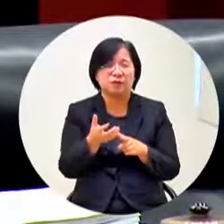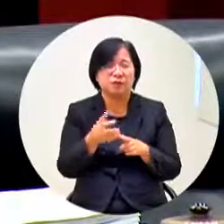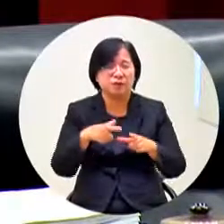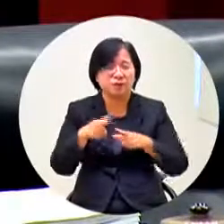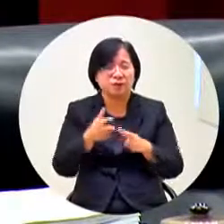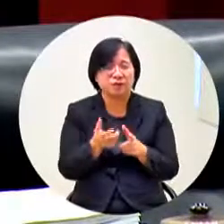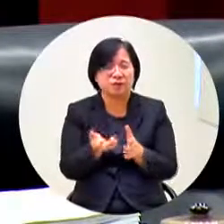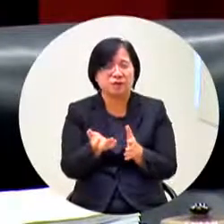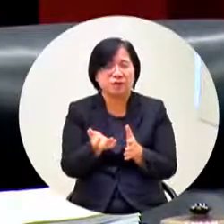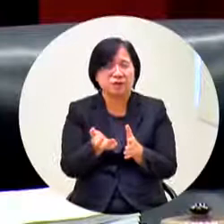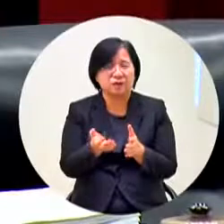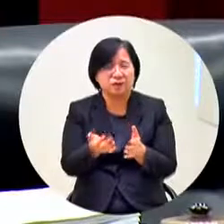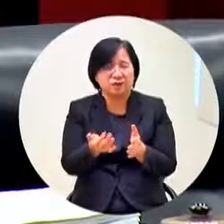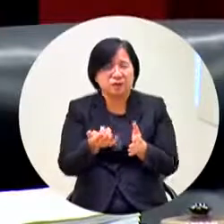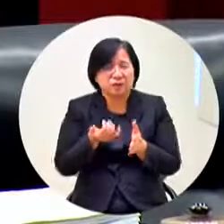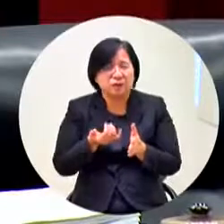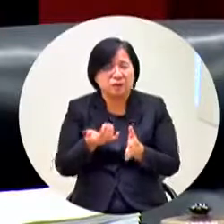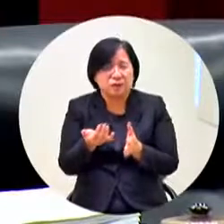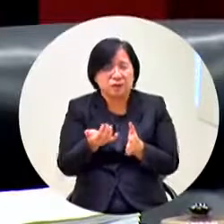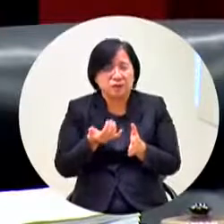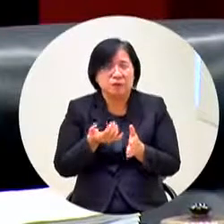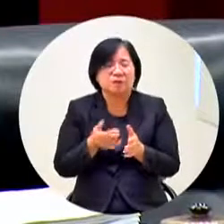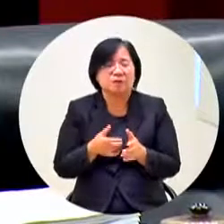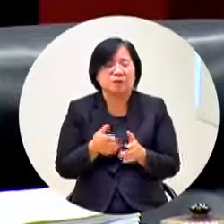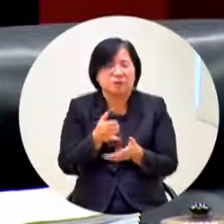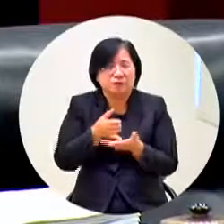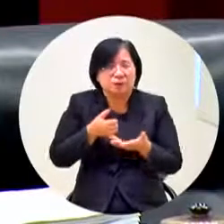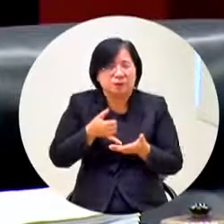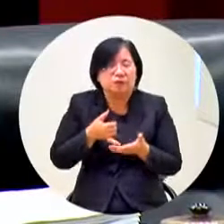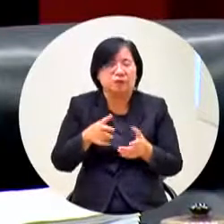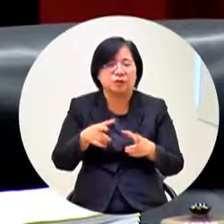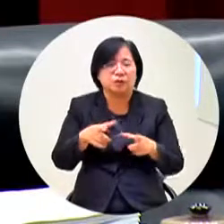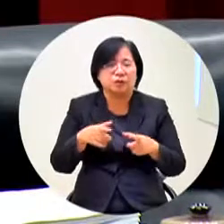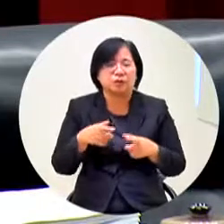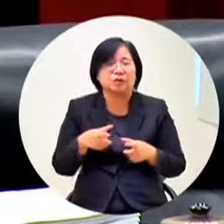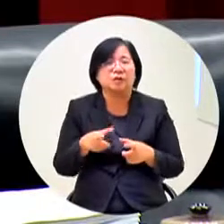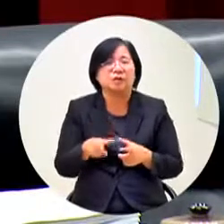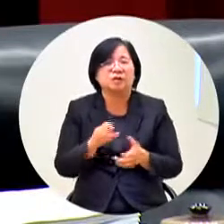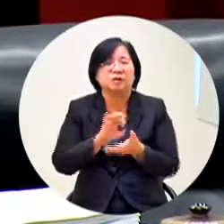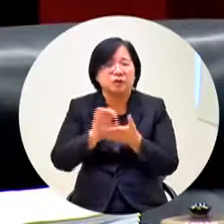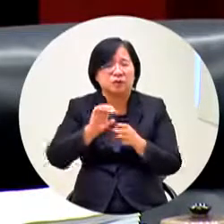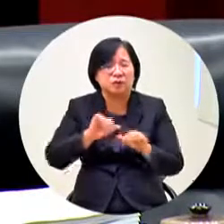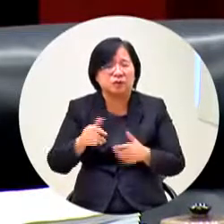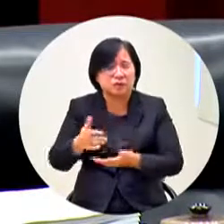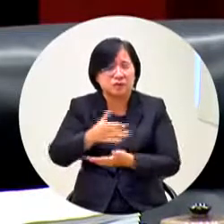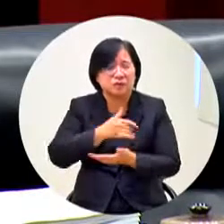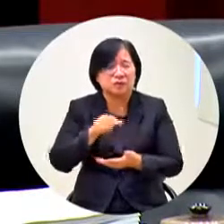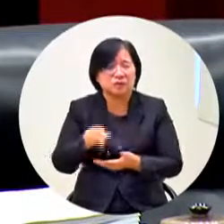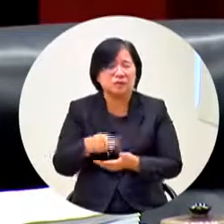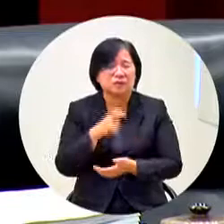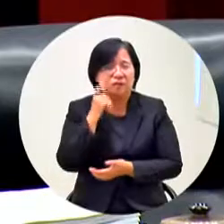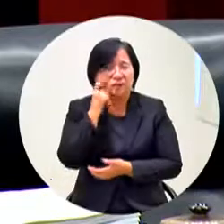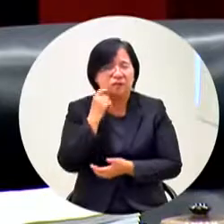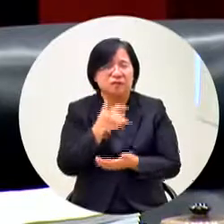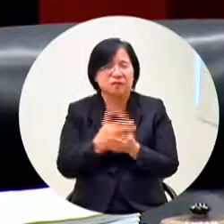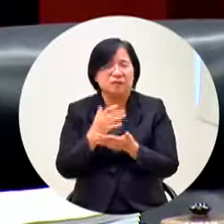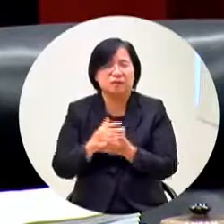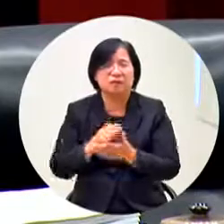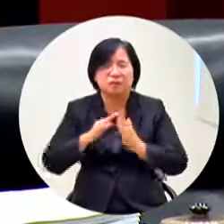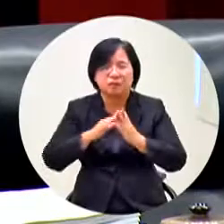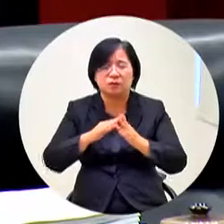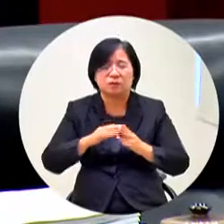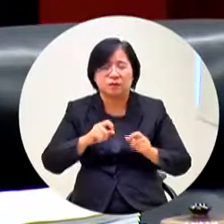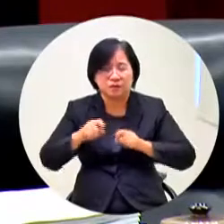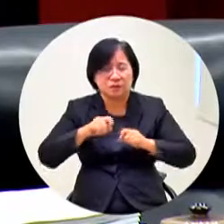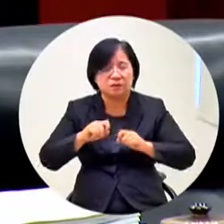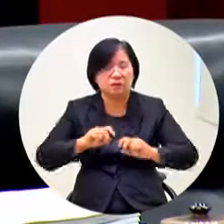宽。好，那当然这个是用地取得，大概也没有什么太大的困难，不需要做都市计划变更吧，因